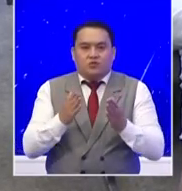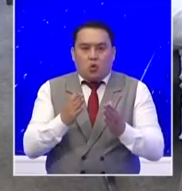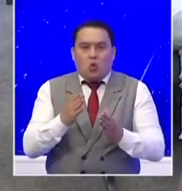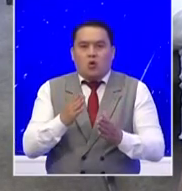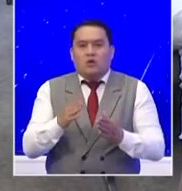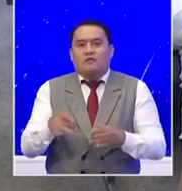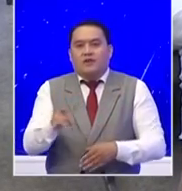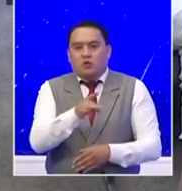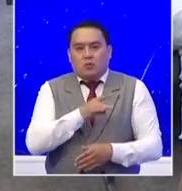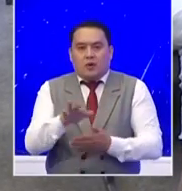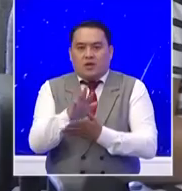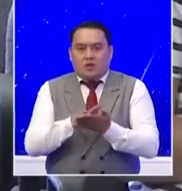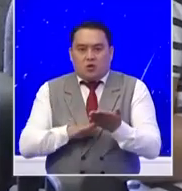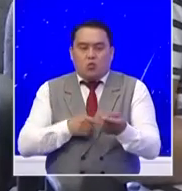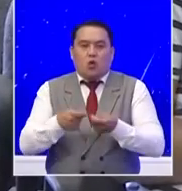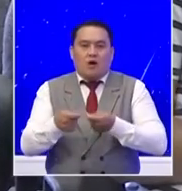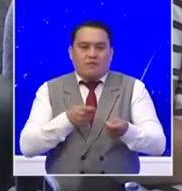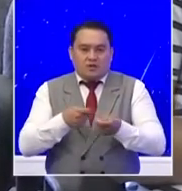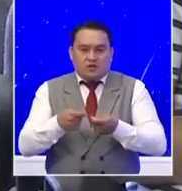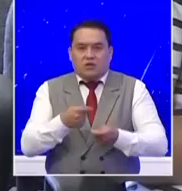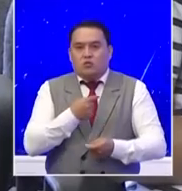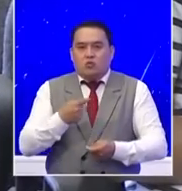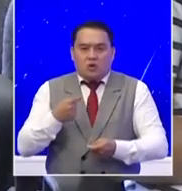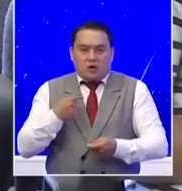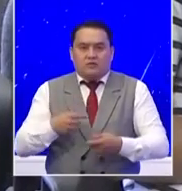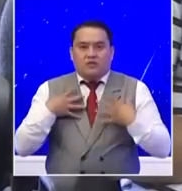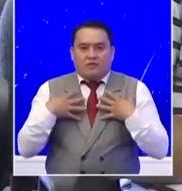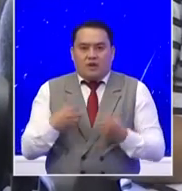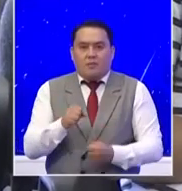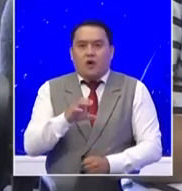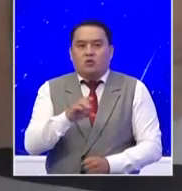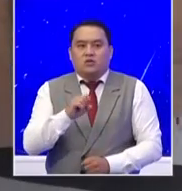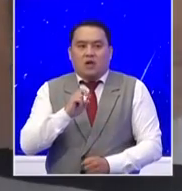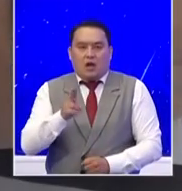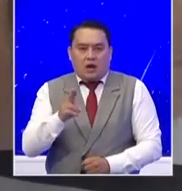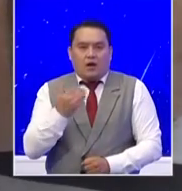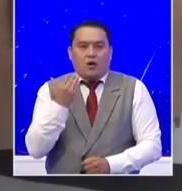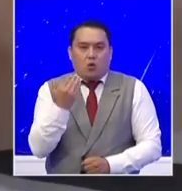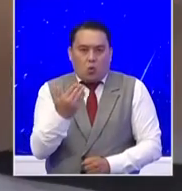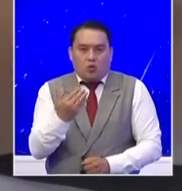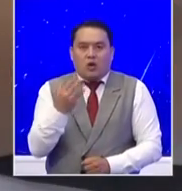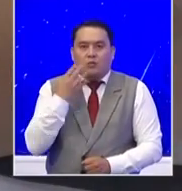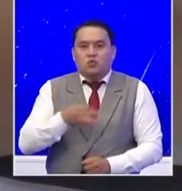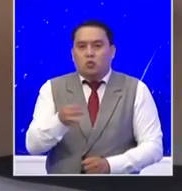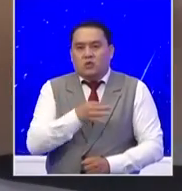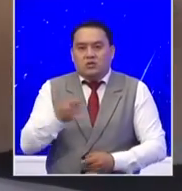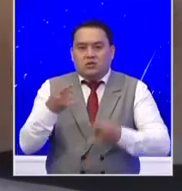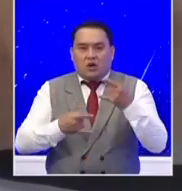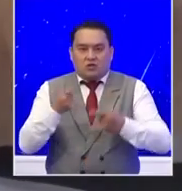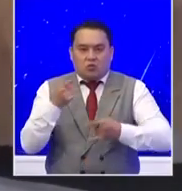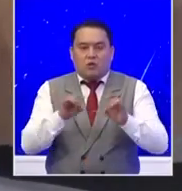по COVID-19 в регионе поделился руководитель областного управления здравоохранения Бауржан Искак на площадке ЖТСУ